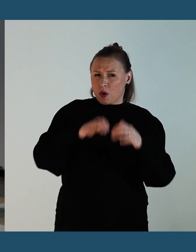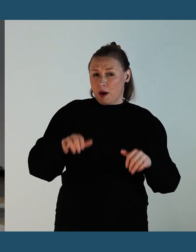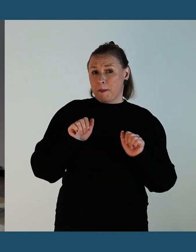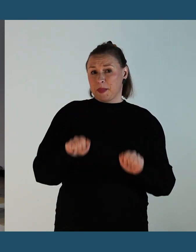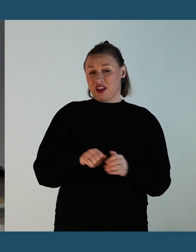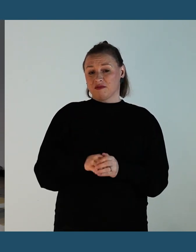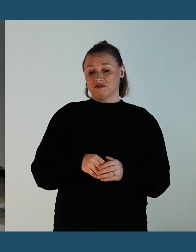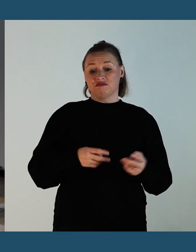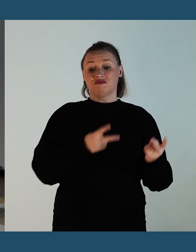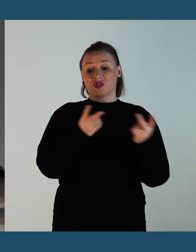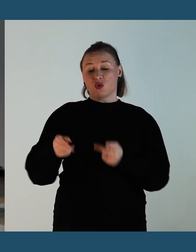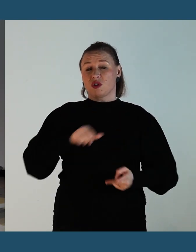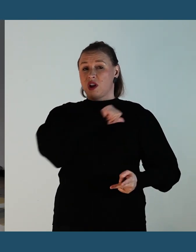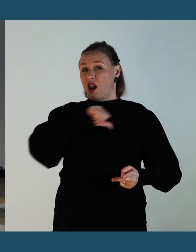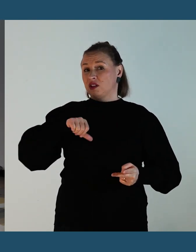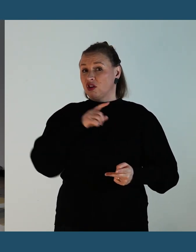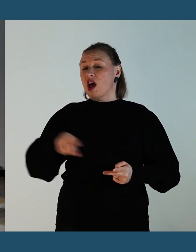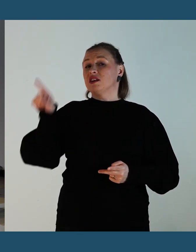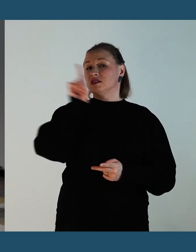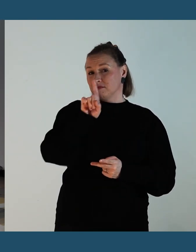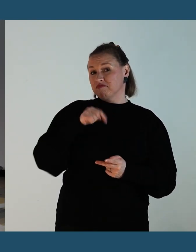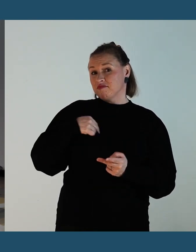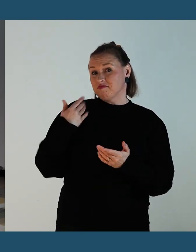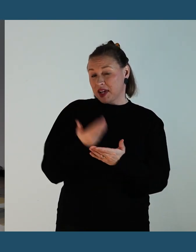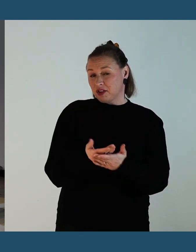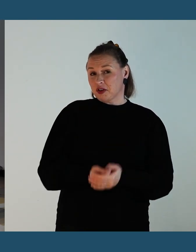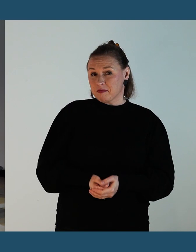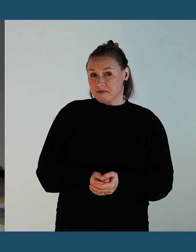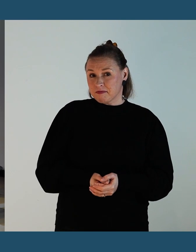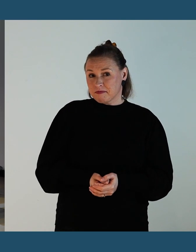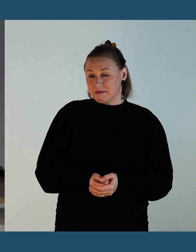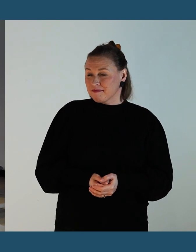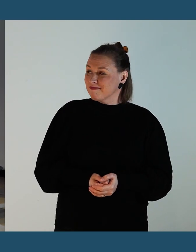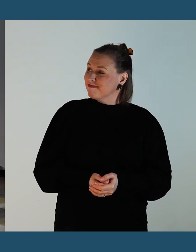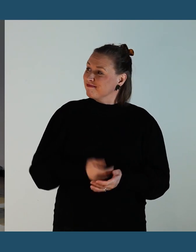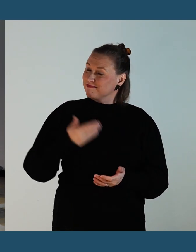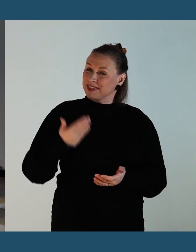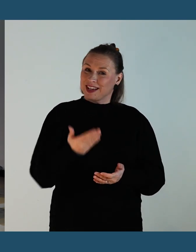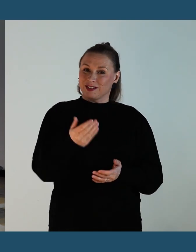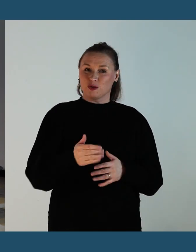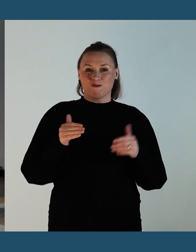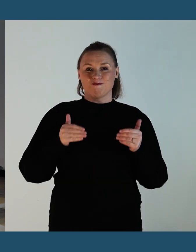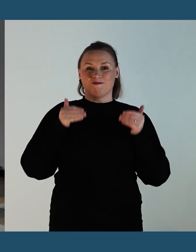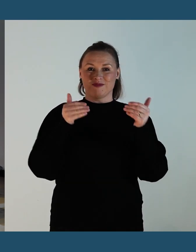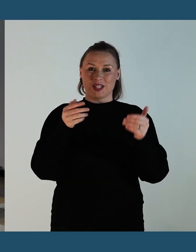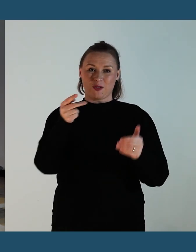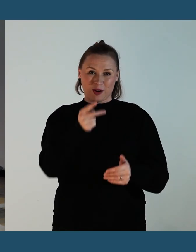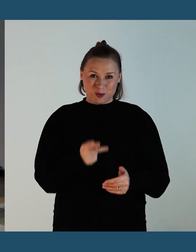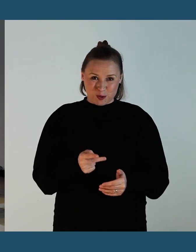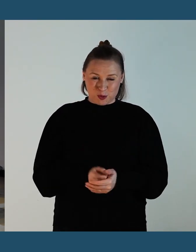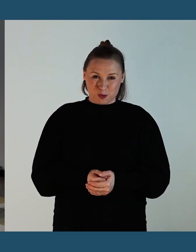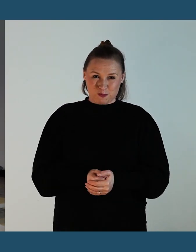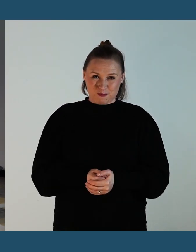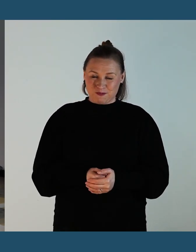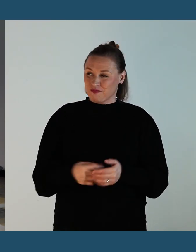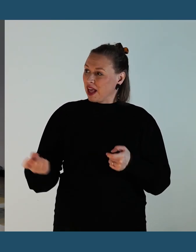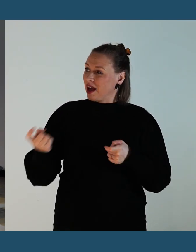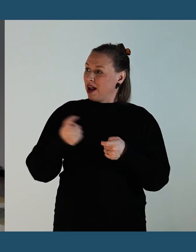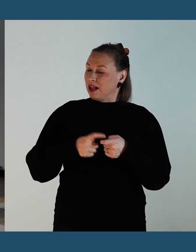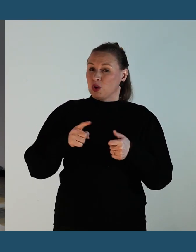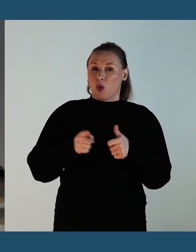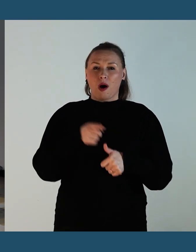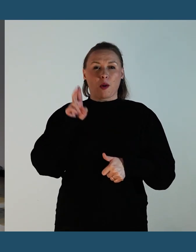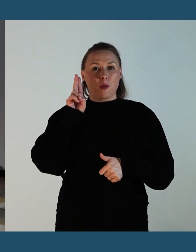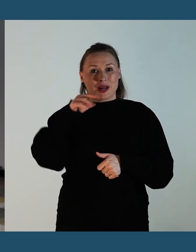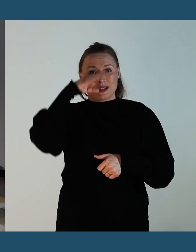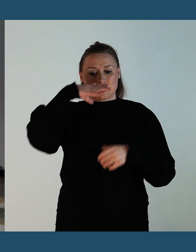hallinto ekaksi. Kiitos. Siirrytään seuraavaan kysymykseen, joka koskee